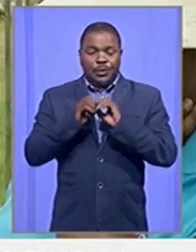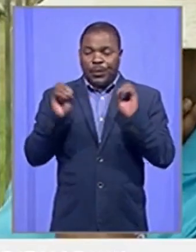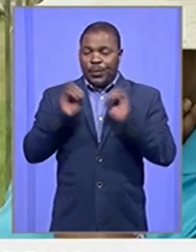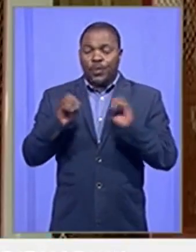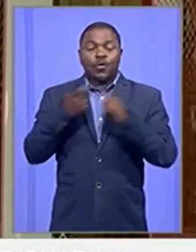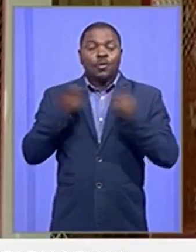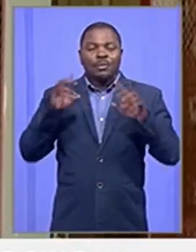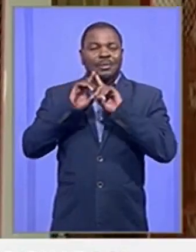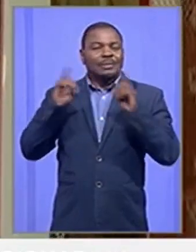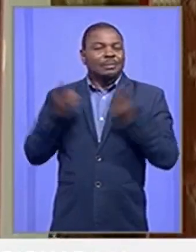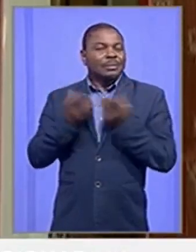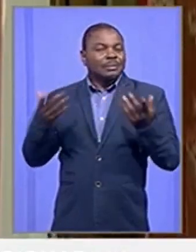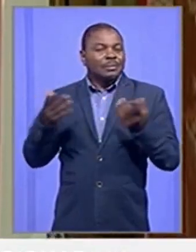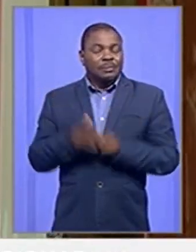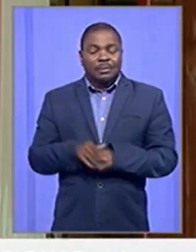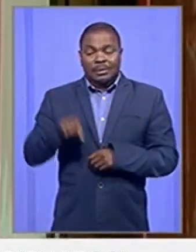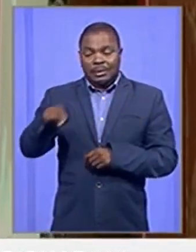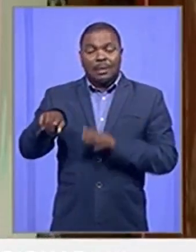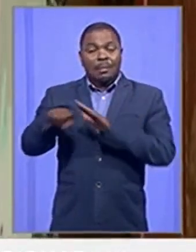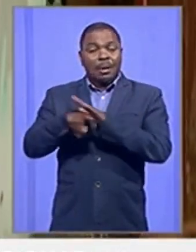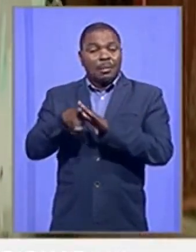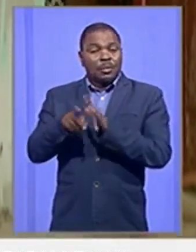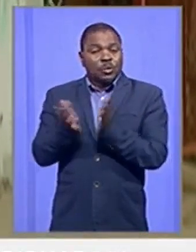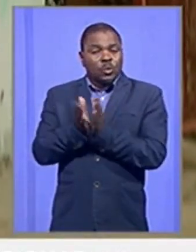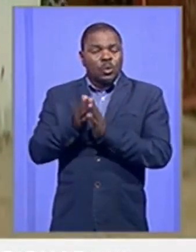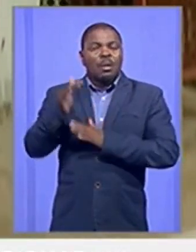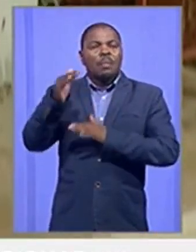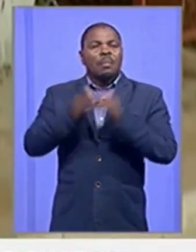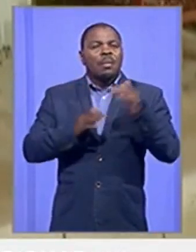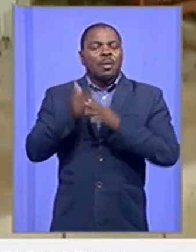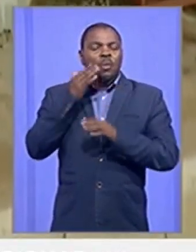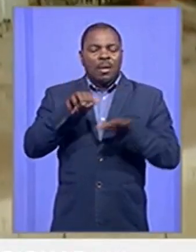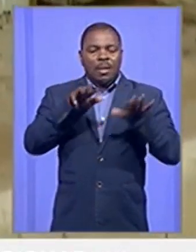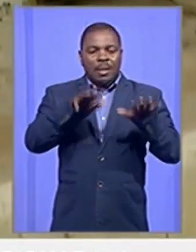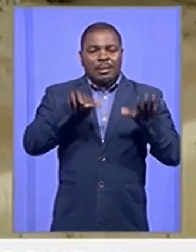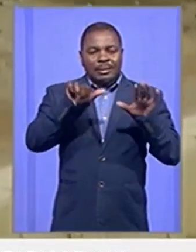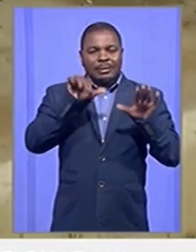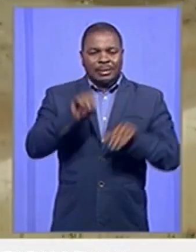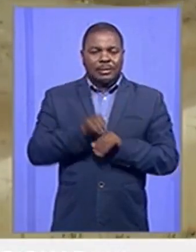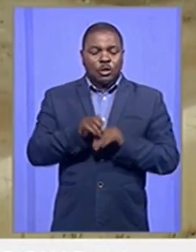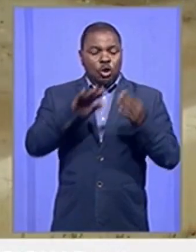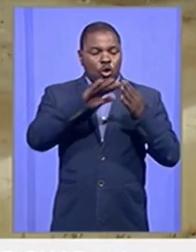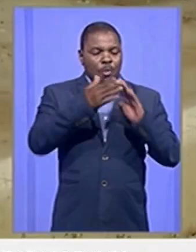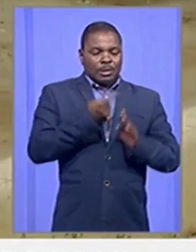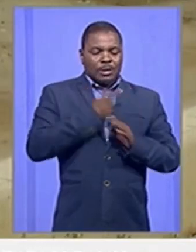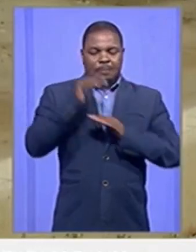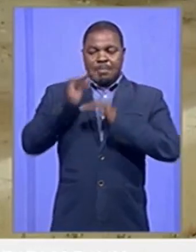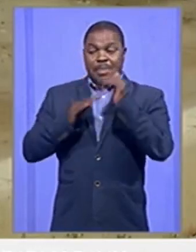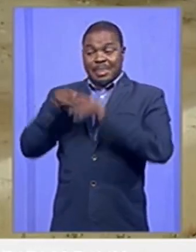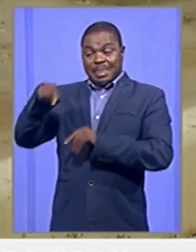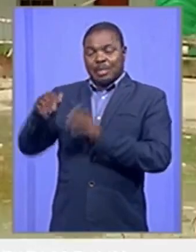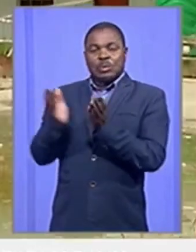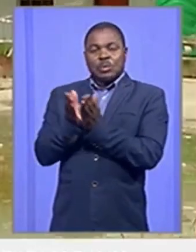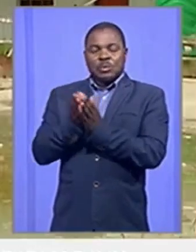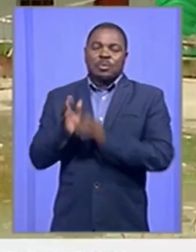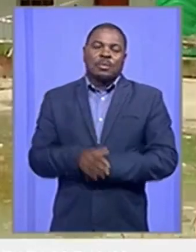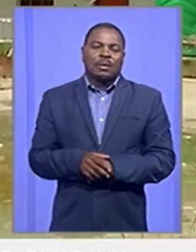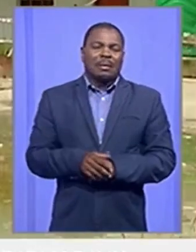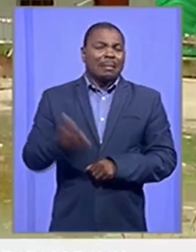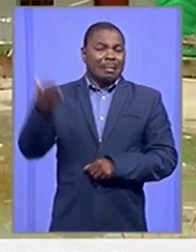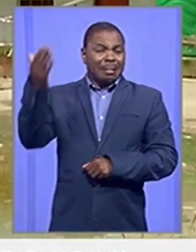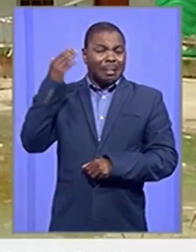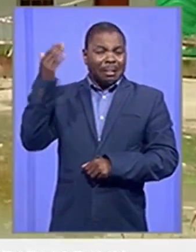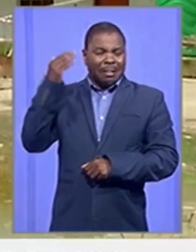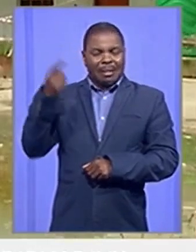from department. Sekolo sa Sekampaneng Primary School se agilwe ka ngwaga wa 1960 ke baagi ba mo motseng wa Sekampaneng. Ka nako